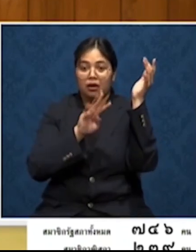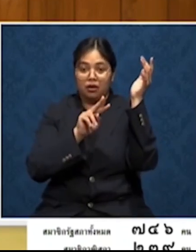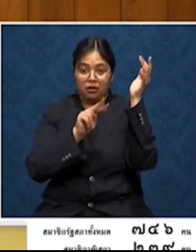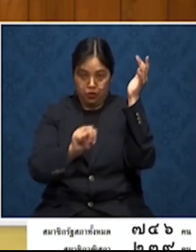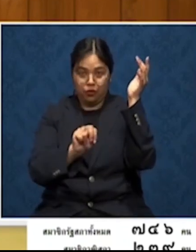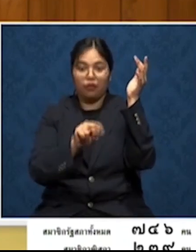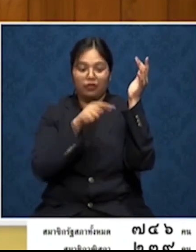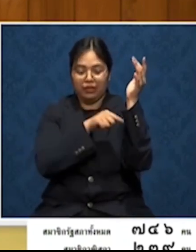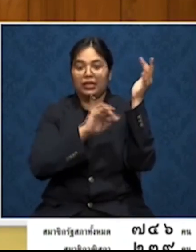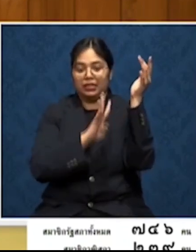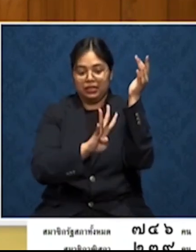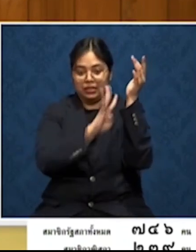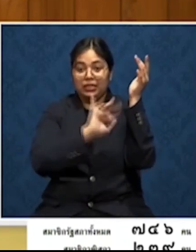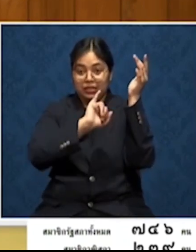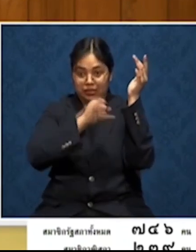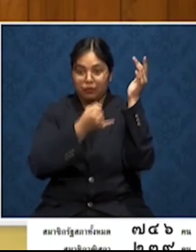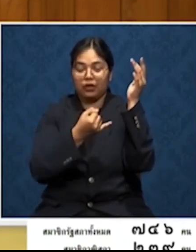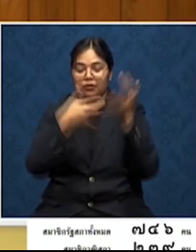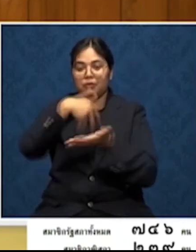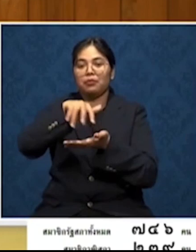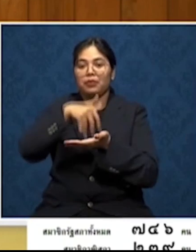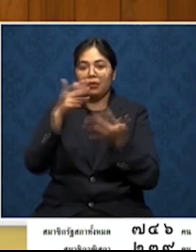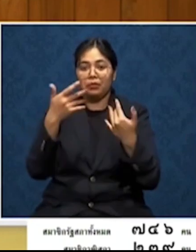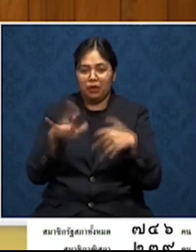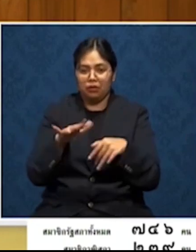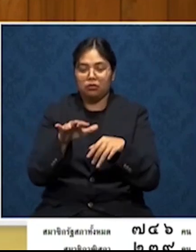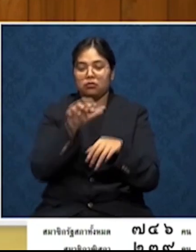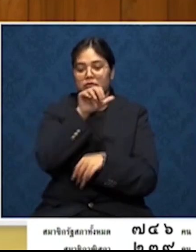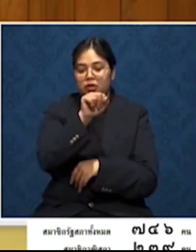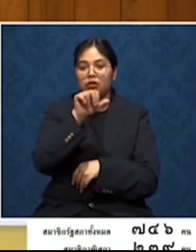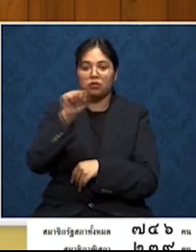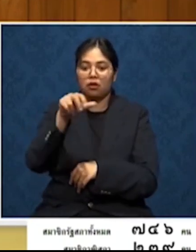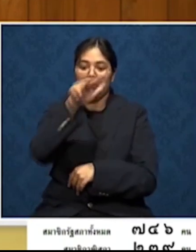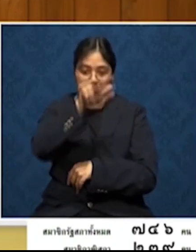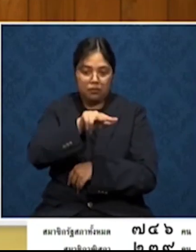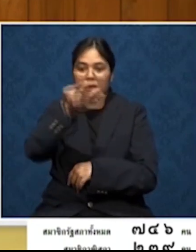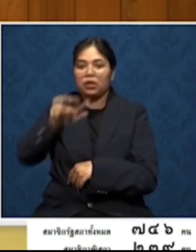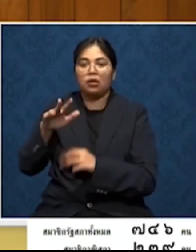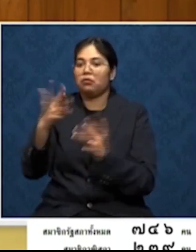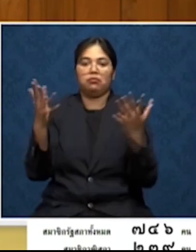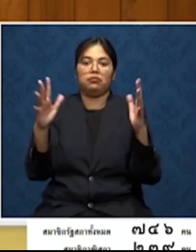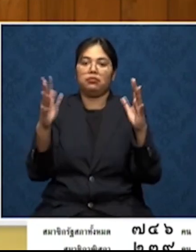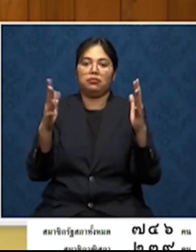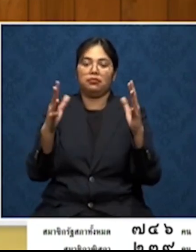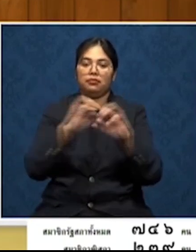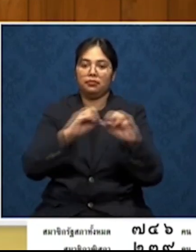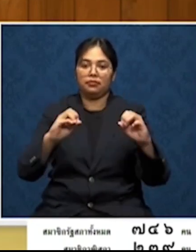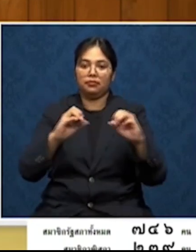ดทผมกลาไปถึงในเว้ต้นแล้วไม่มีสอสอของพักเพื่อไทยอยู่เลยแกทคนเดียว